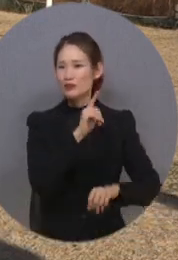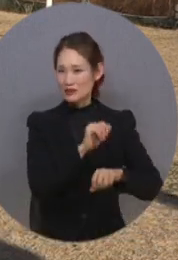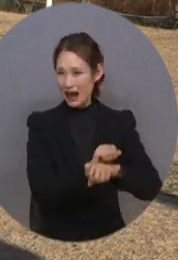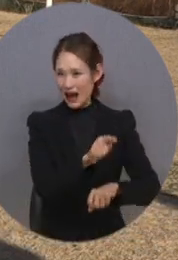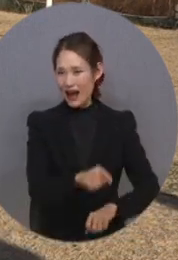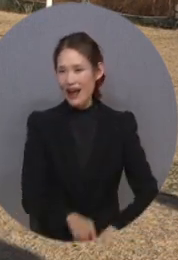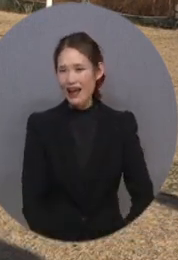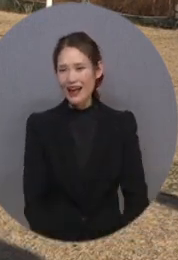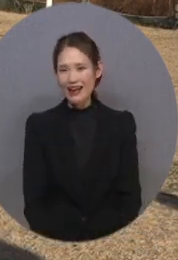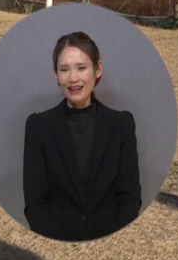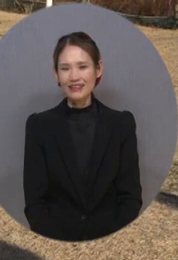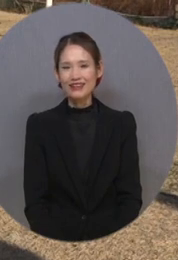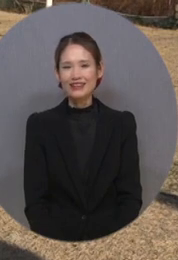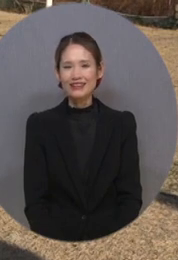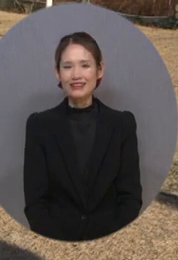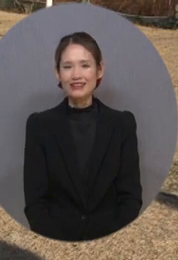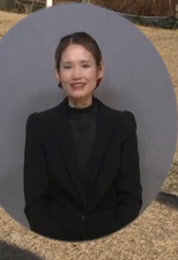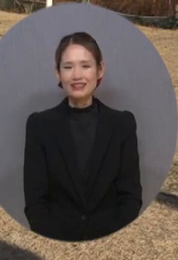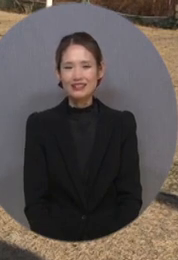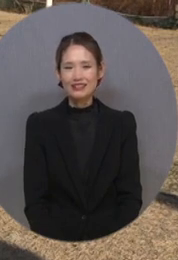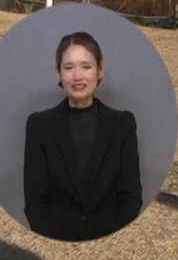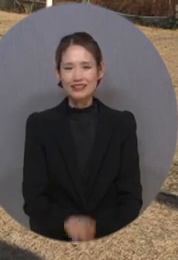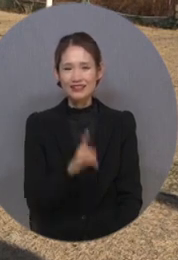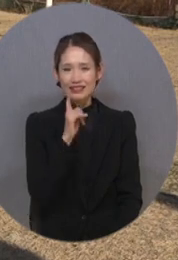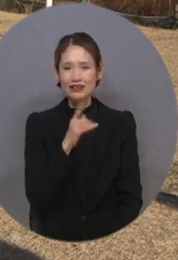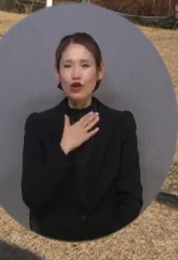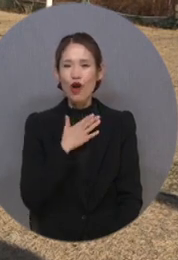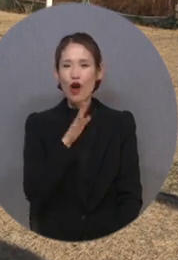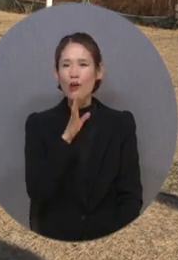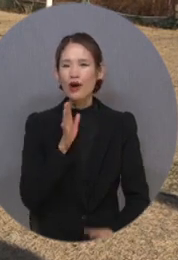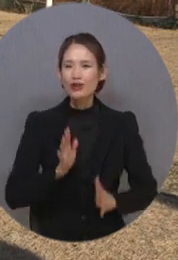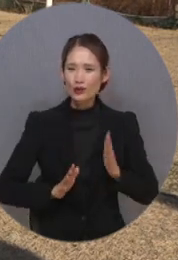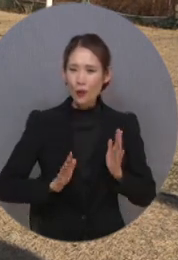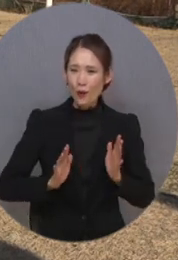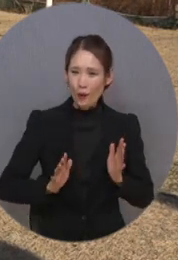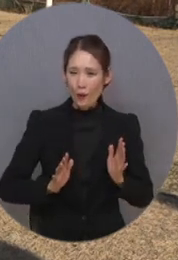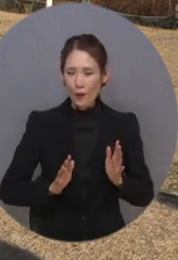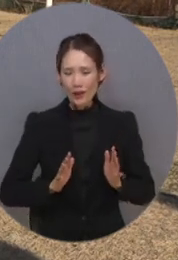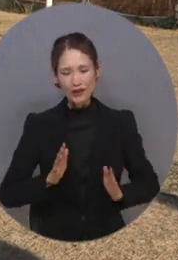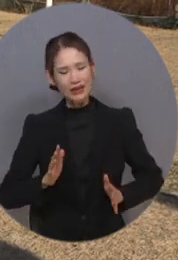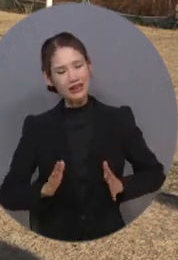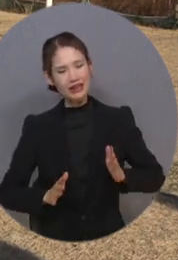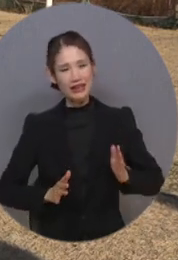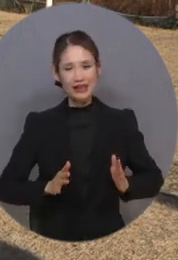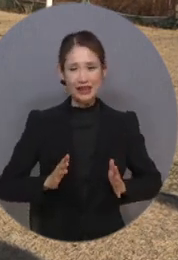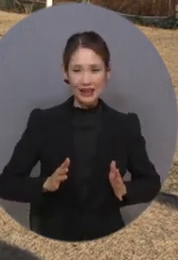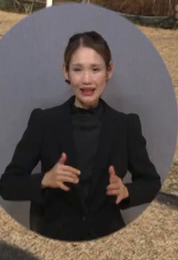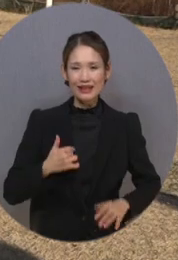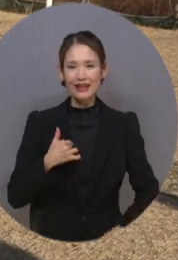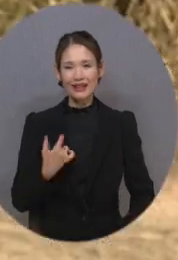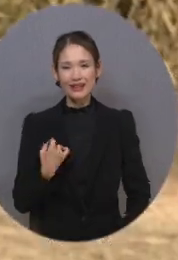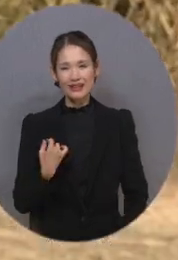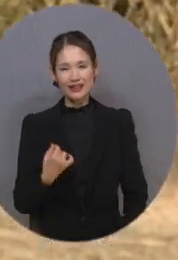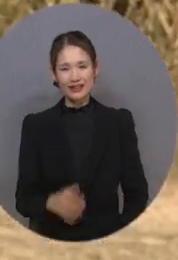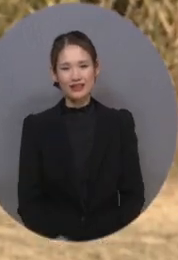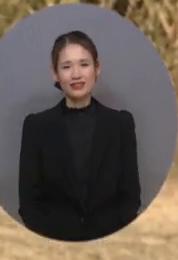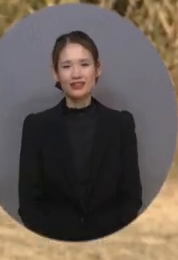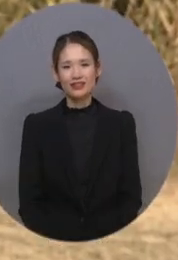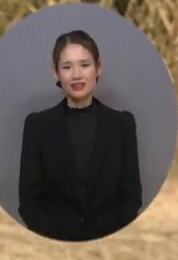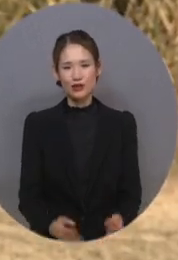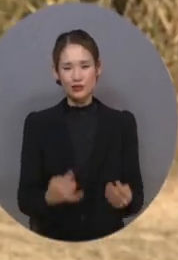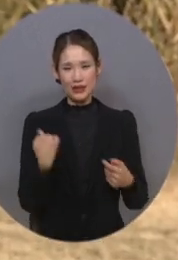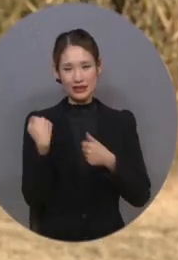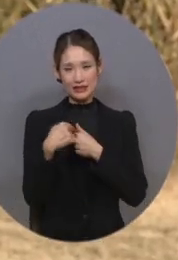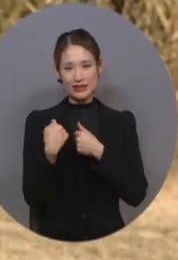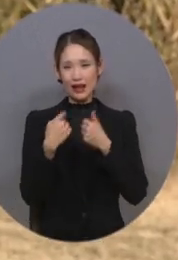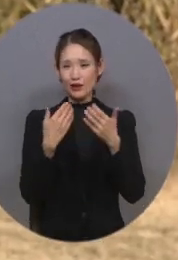잘하셨어. 제가 한마디는 정말 초보였는데 네, 초보였는데 제가 핸디캡이면서 네, 많은 지도를